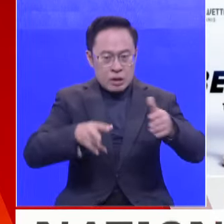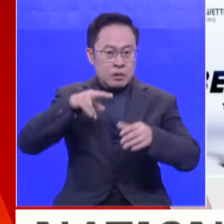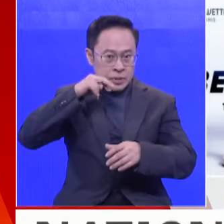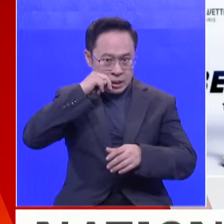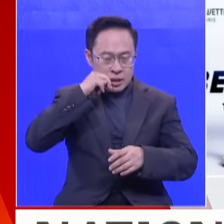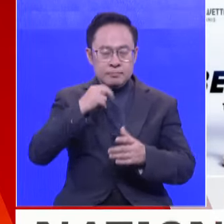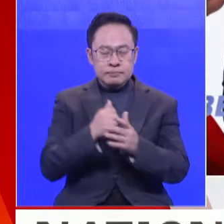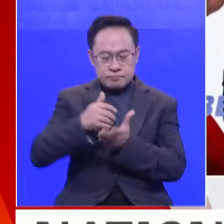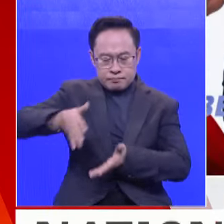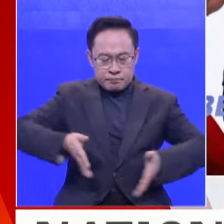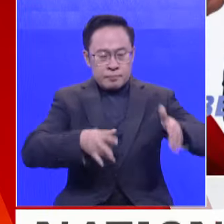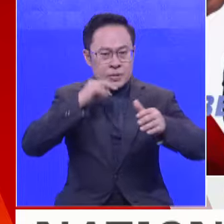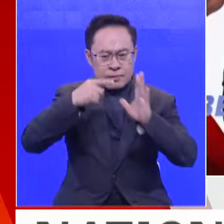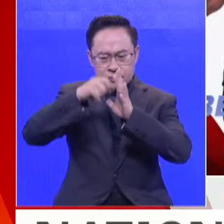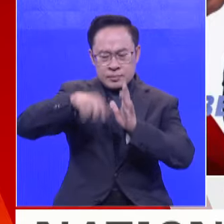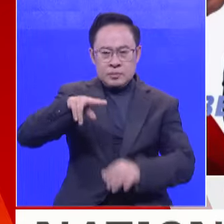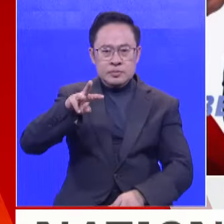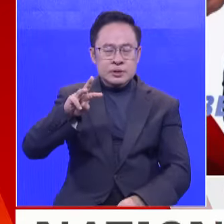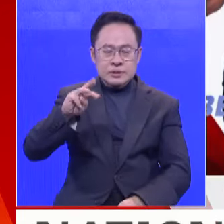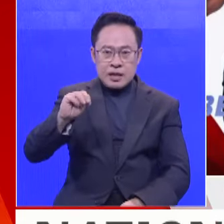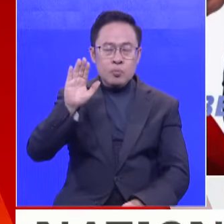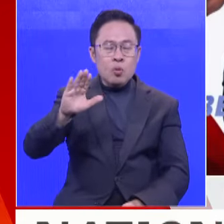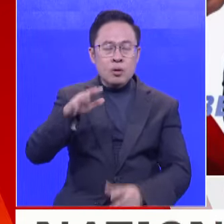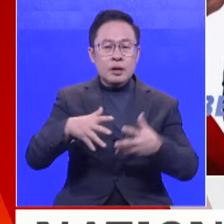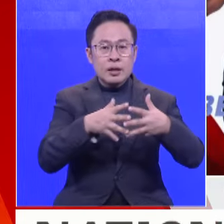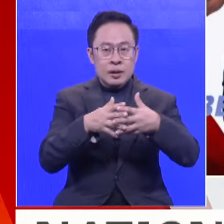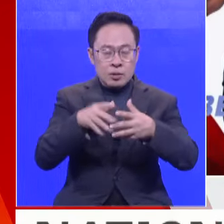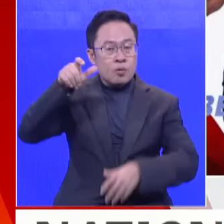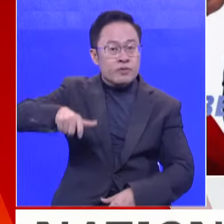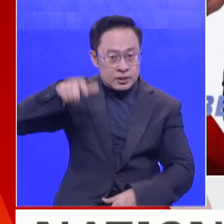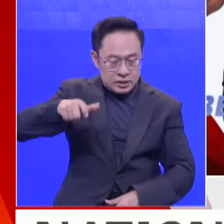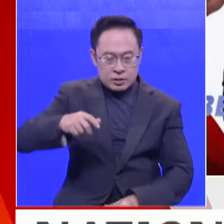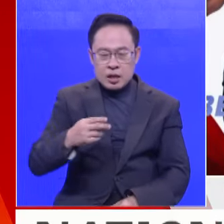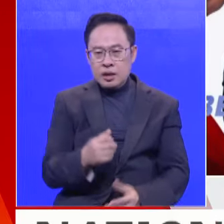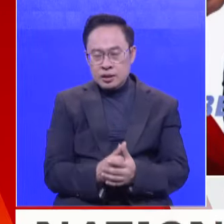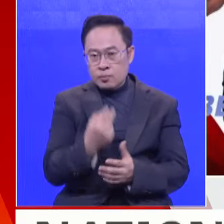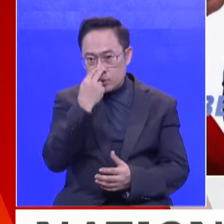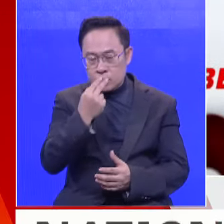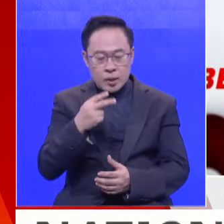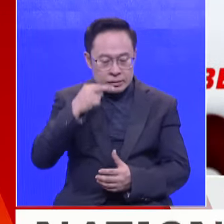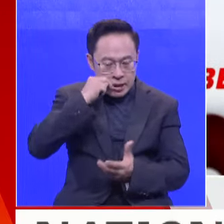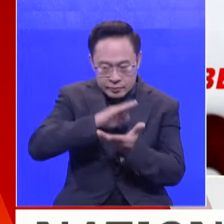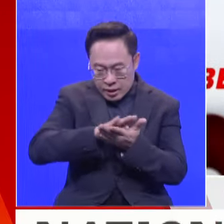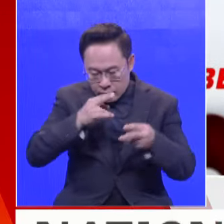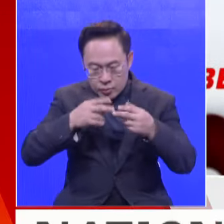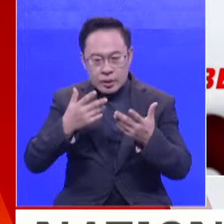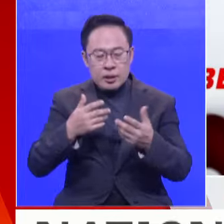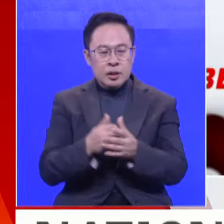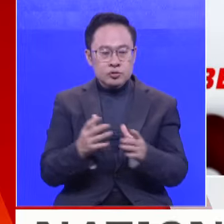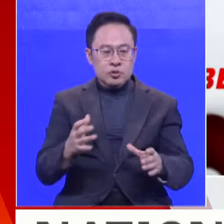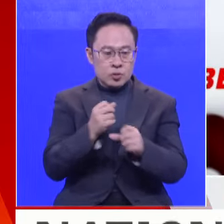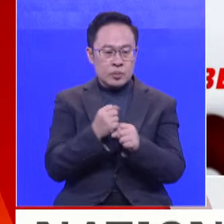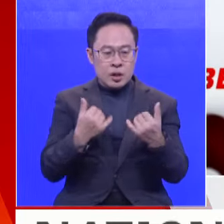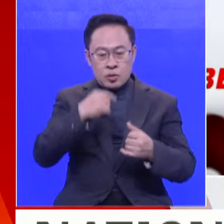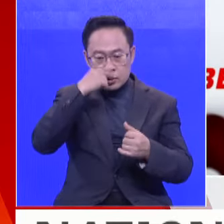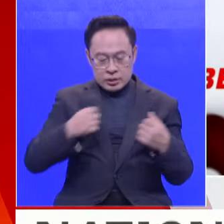์พิสูจน์แล้วลงไปเหมือนนักการเมืองไทยอ่ะก็ลงไปพิสูจน์ให้เลยสะอาดพร้อมแต่บ้านเราก็อาจจะเป็นชุดวอร์มของทางแกรนด์สปอร์ตแทนนะ